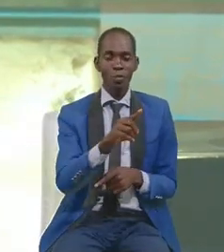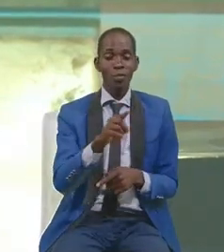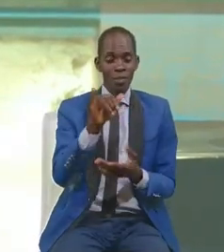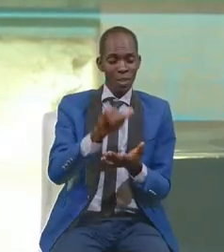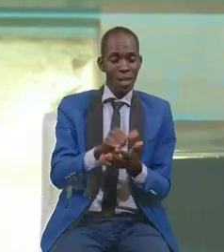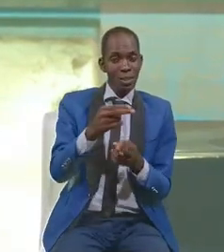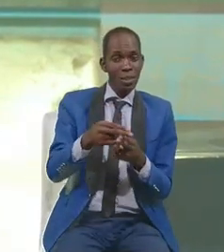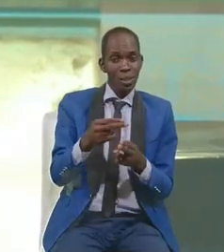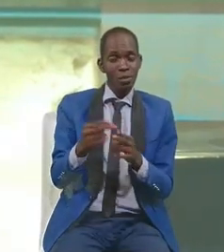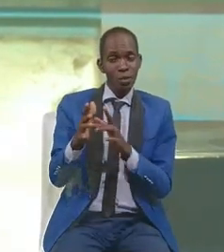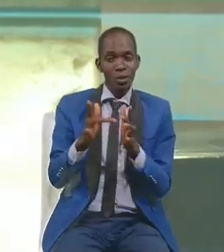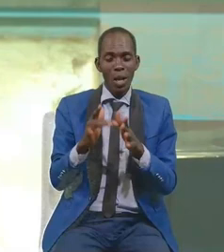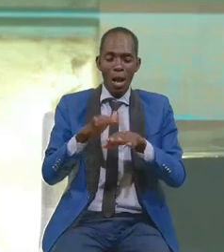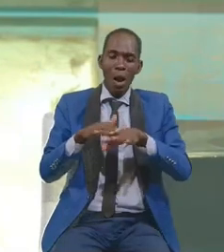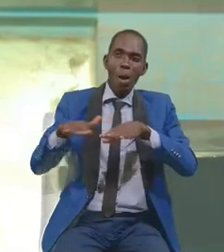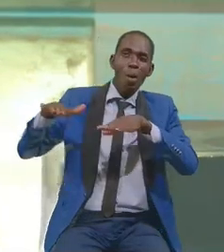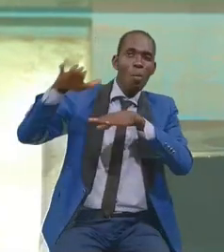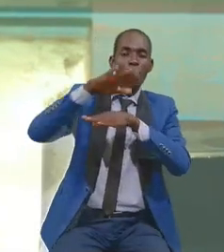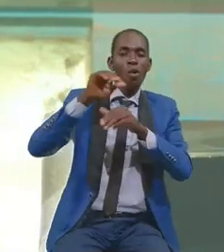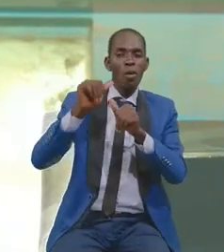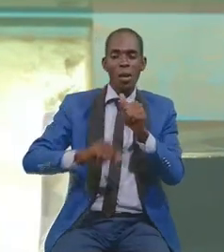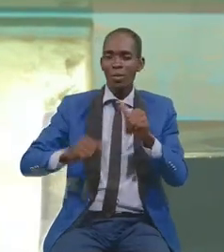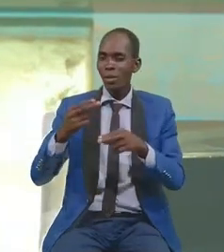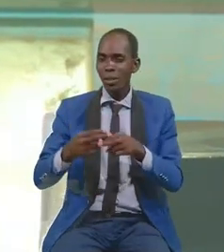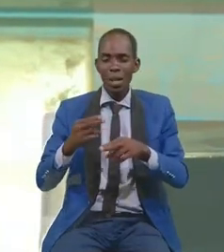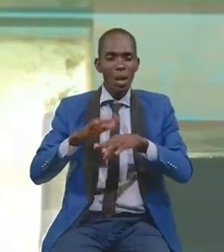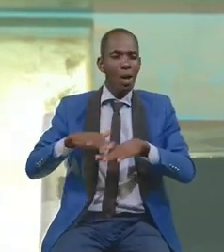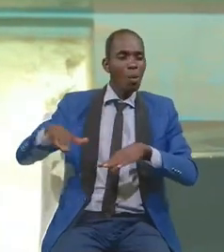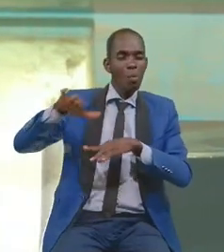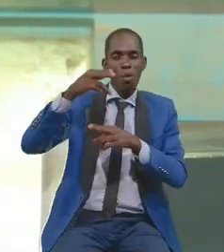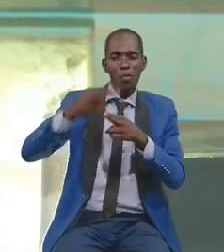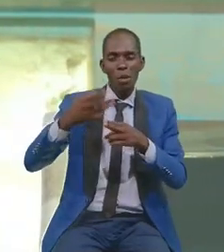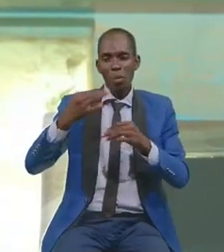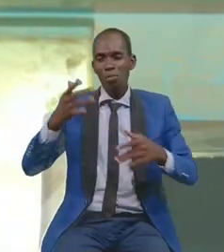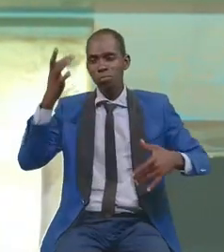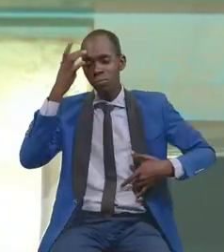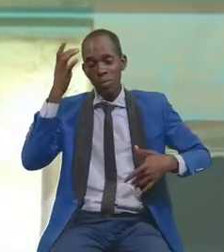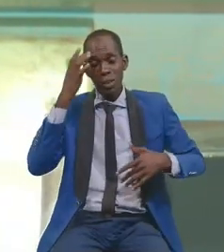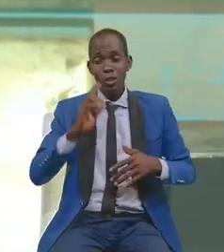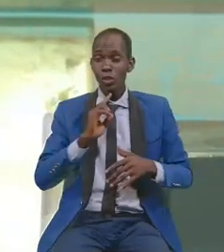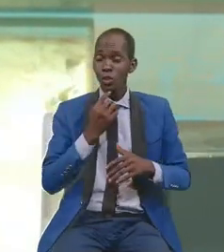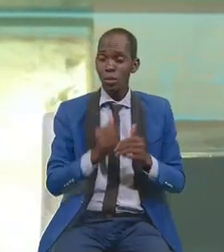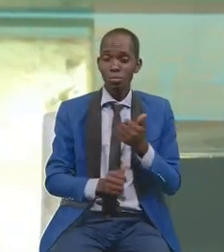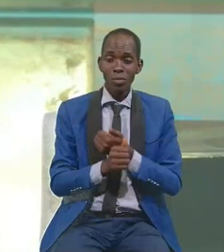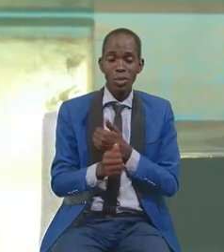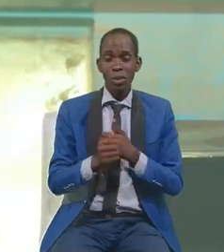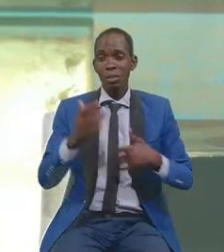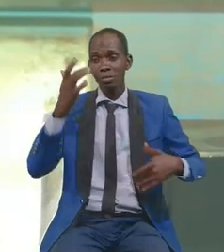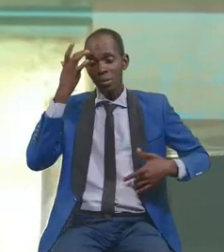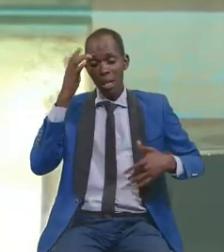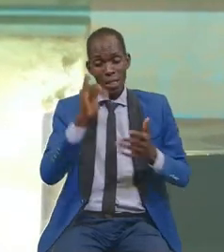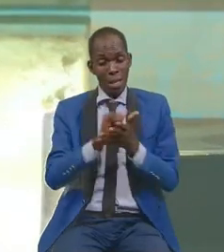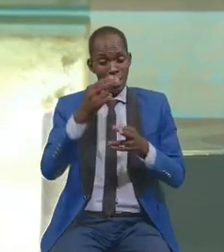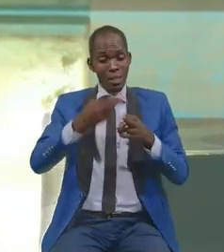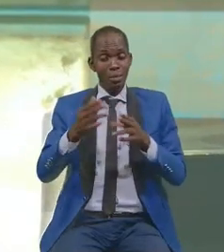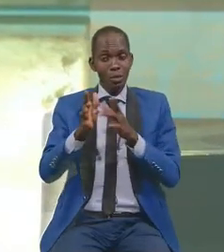nom au-dessus de tout nom, le nom au-dessus de toute maladie mortelle, le nom là t'est donné.